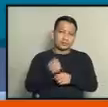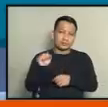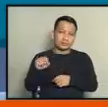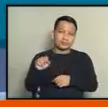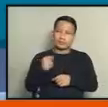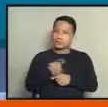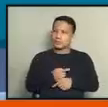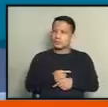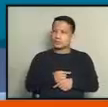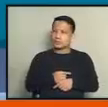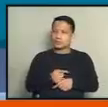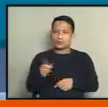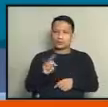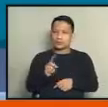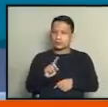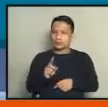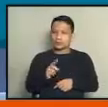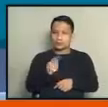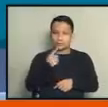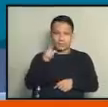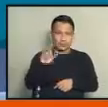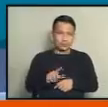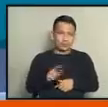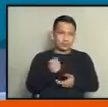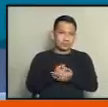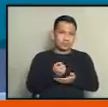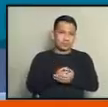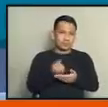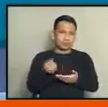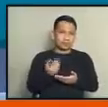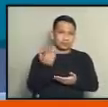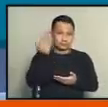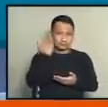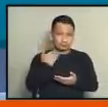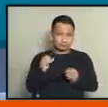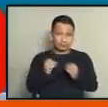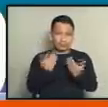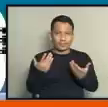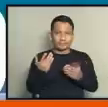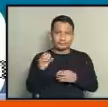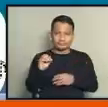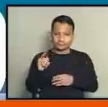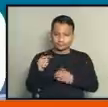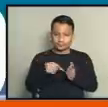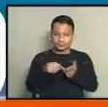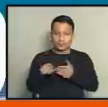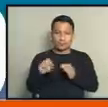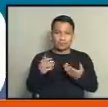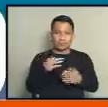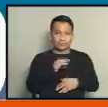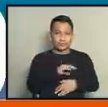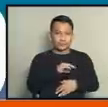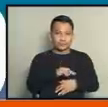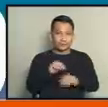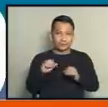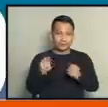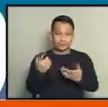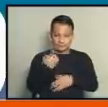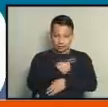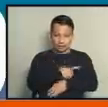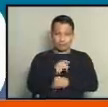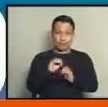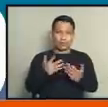Apo. Sir, napakababa po ng kanilang sweldo. Wala po sa minimum at wala rin silang OT at wala rin po silang day off.